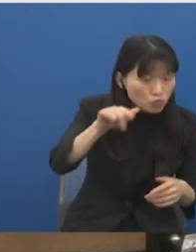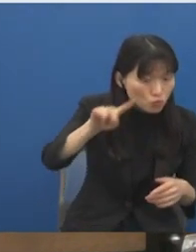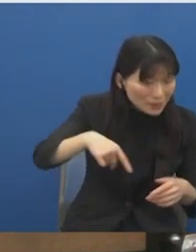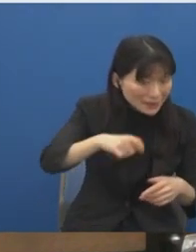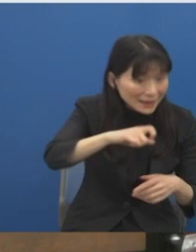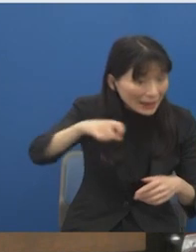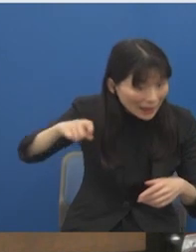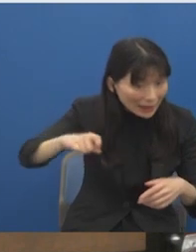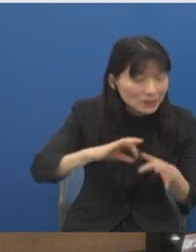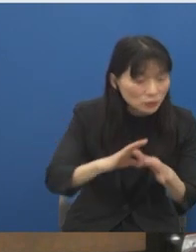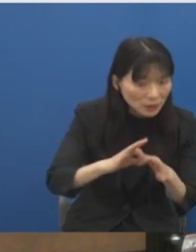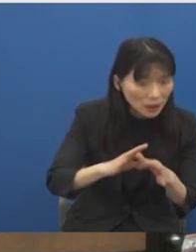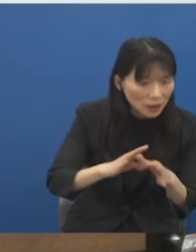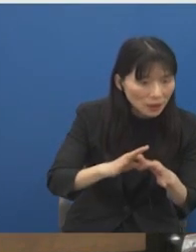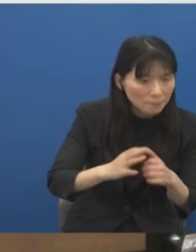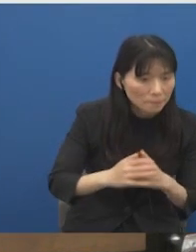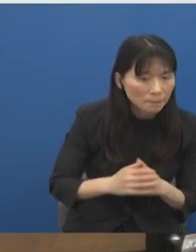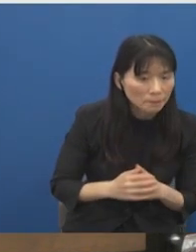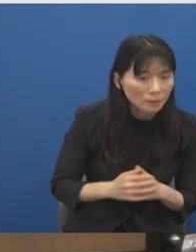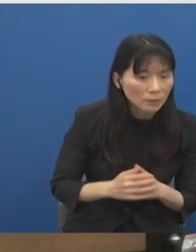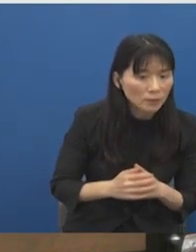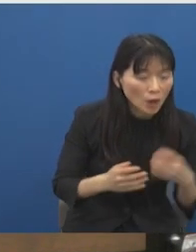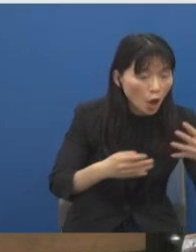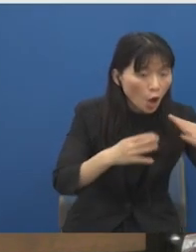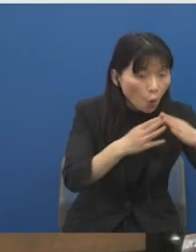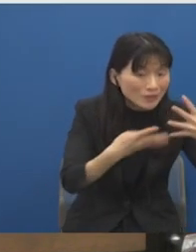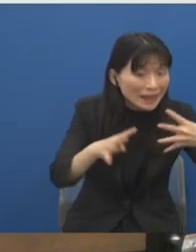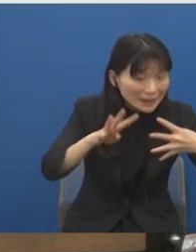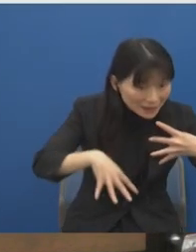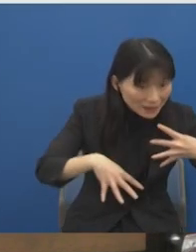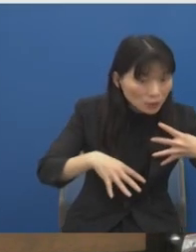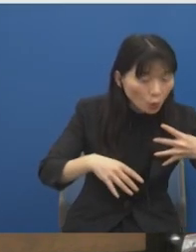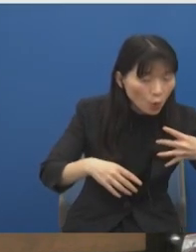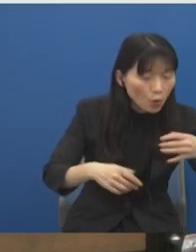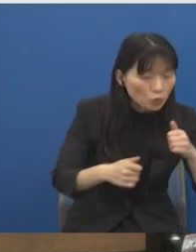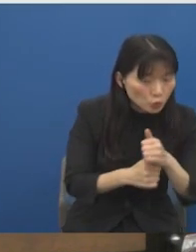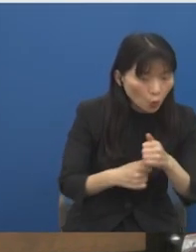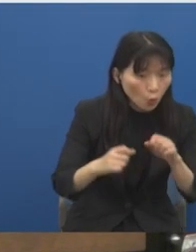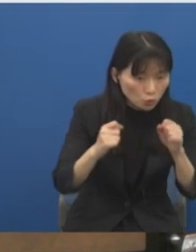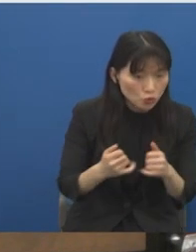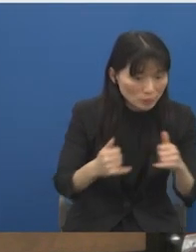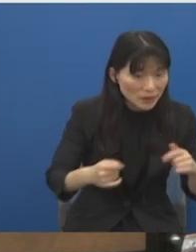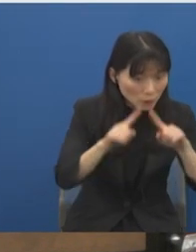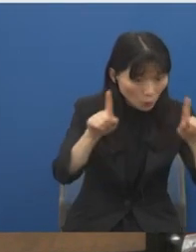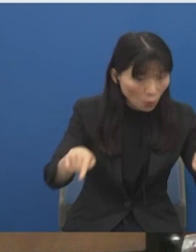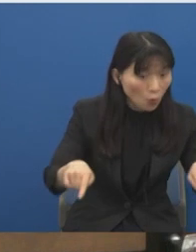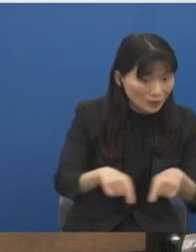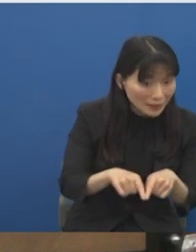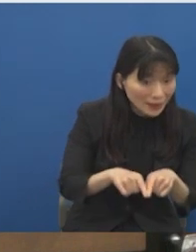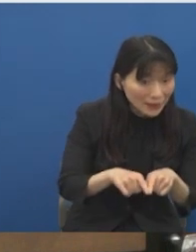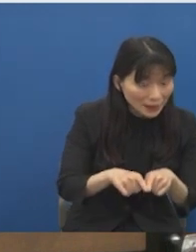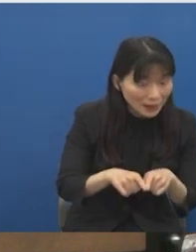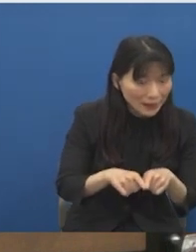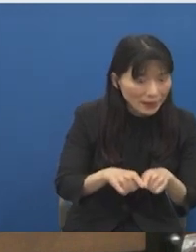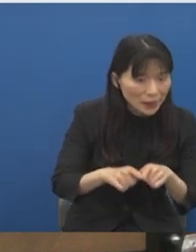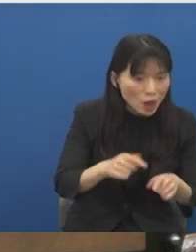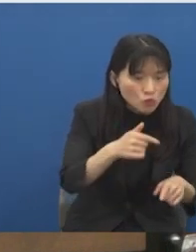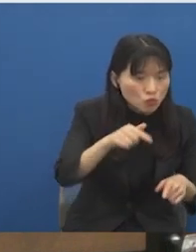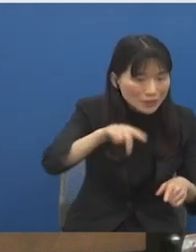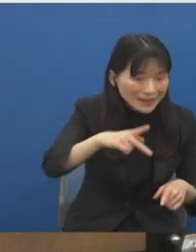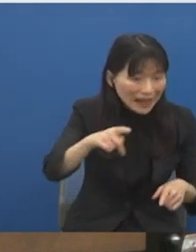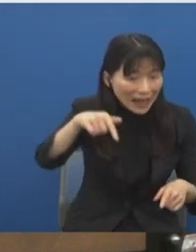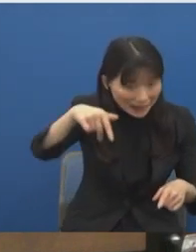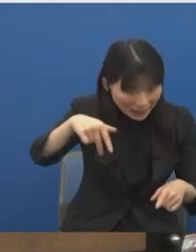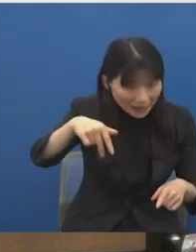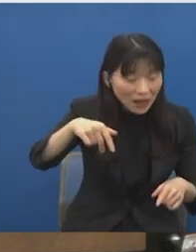伴うシステム改修に関しては、戸籍の不評及び住民票等における現状の振り仮名の取り扱い、